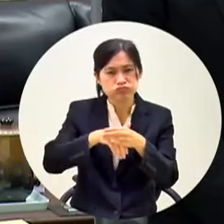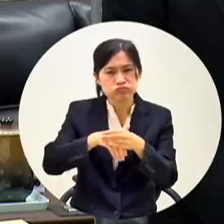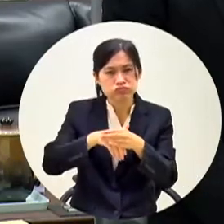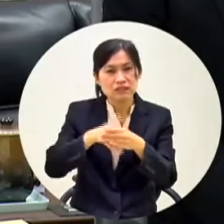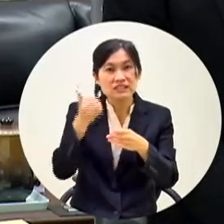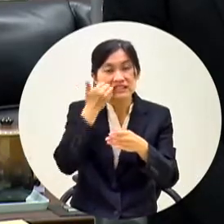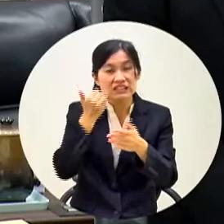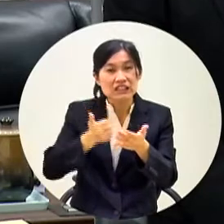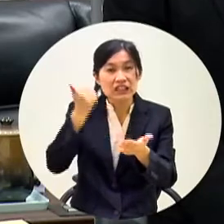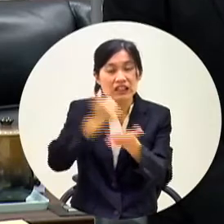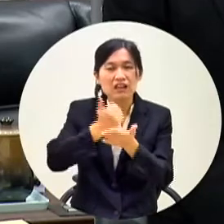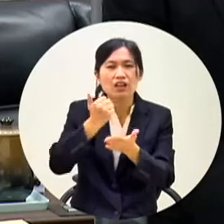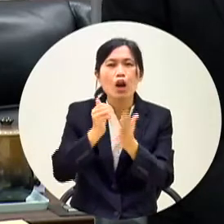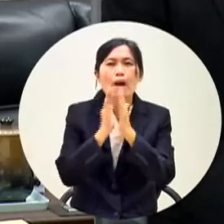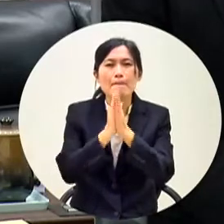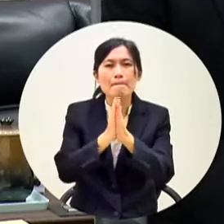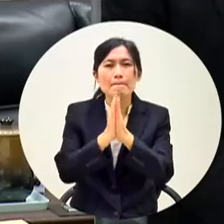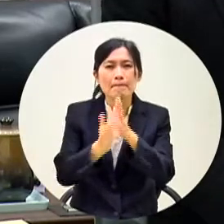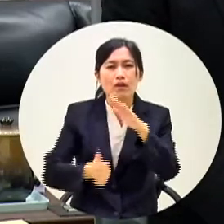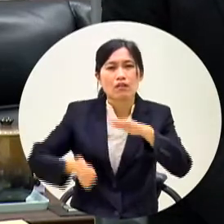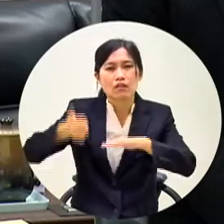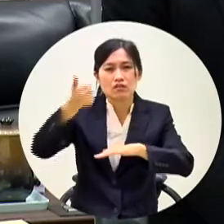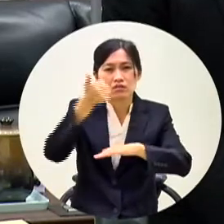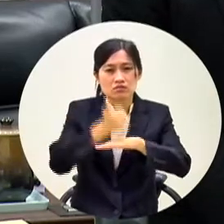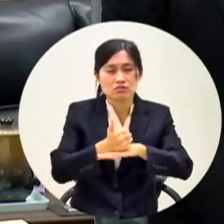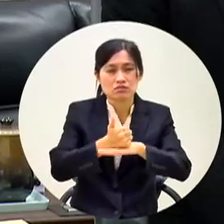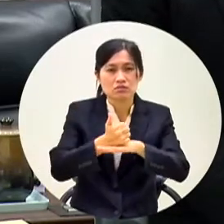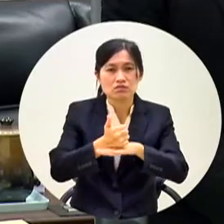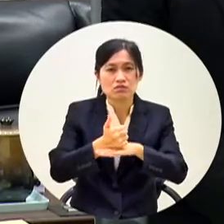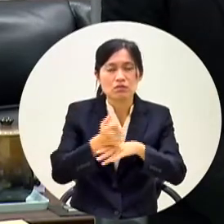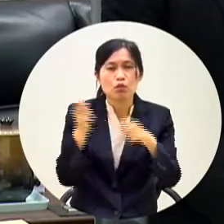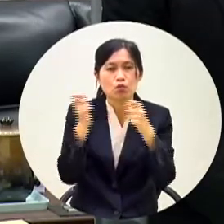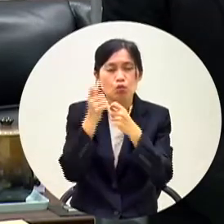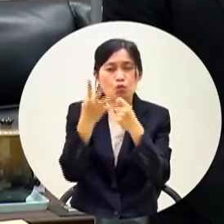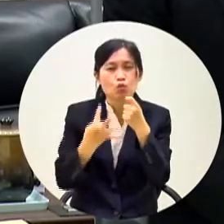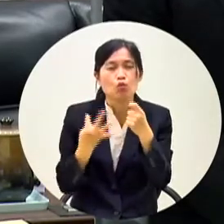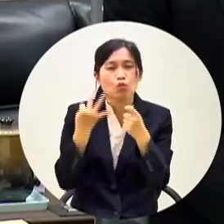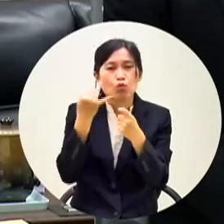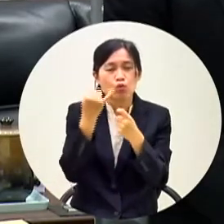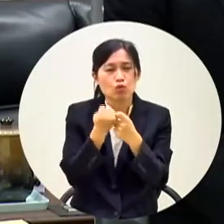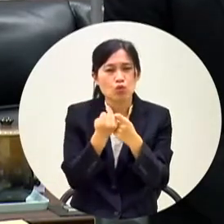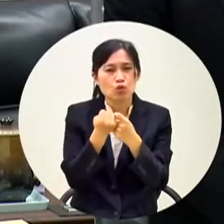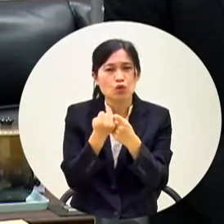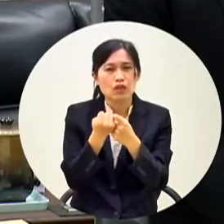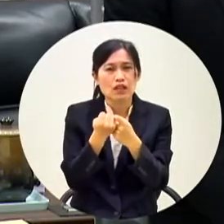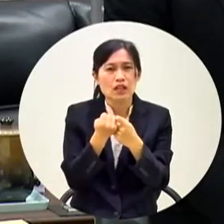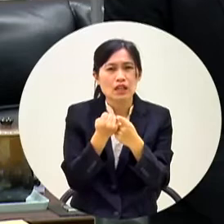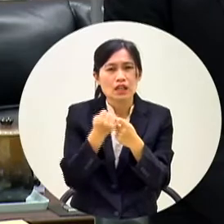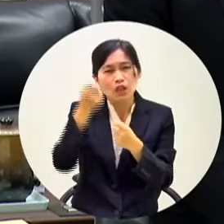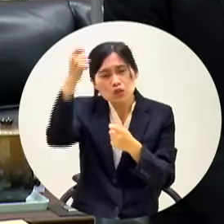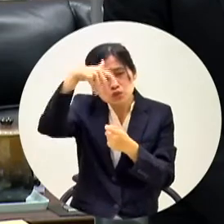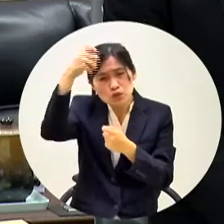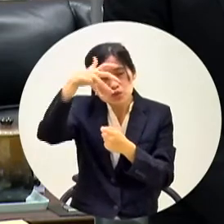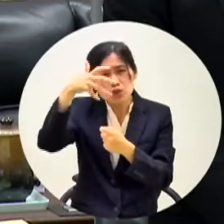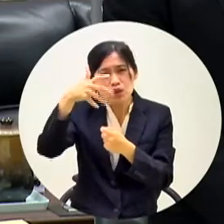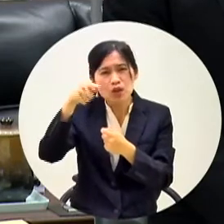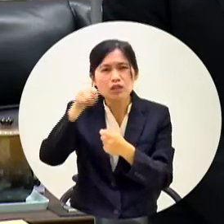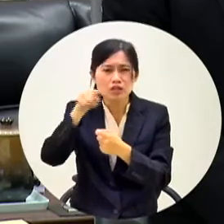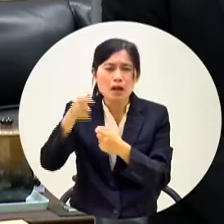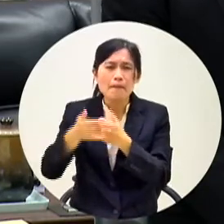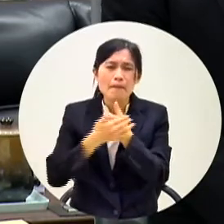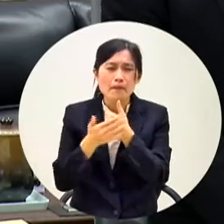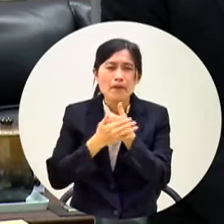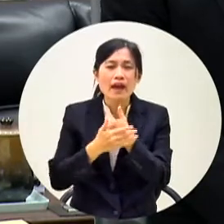好，那这过程当中，这几年来，川普政府呢对台湾祭出了许多友台的措施，包括了台湾旅行